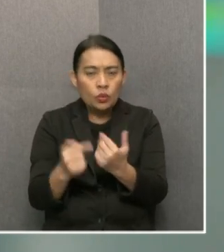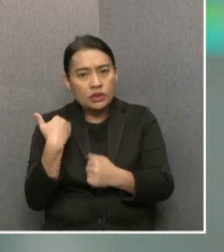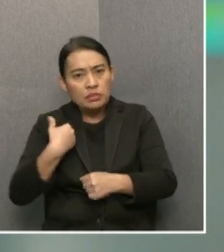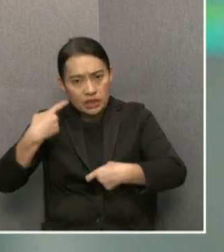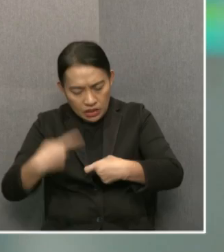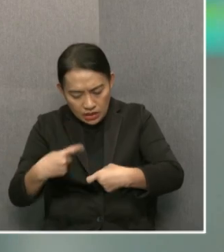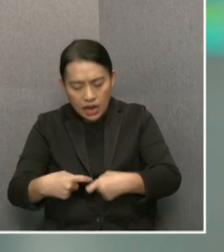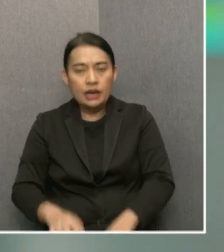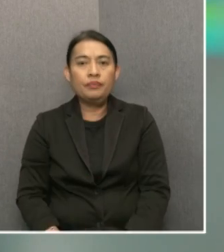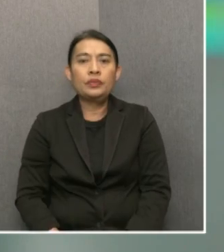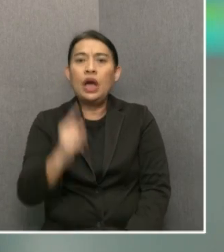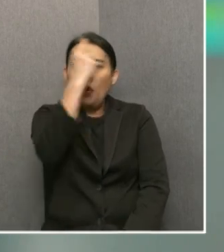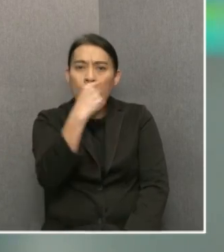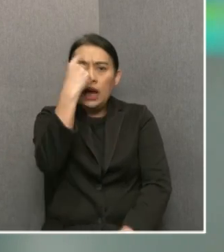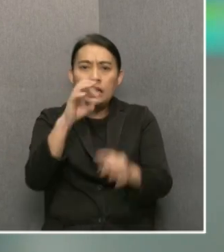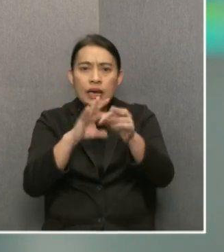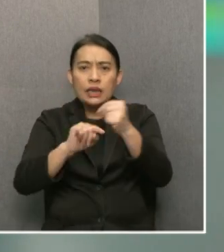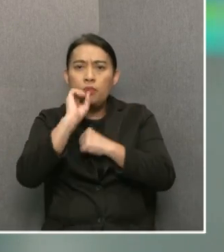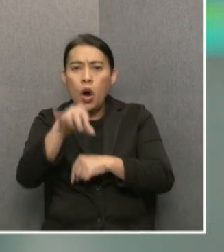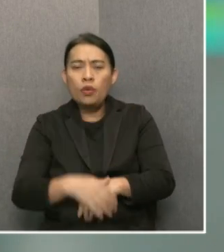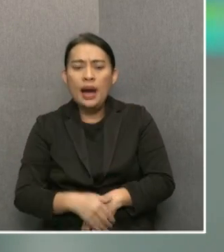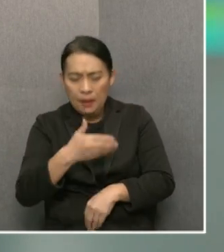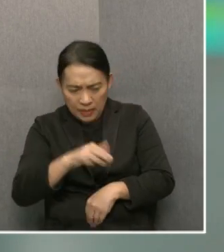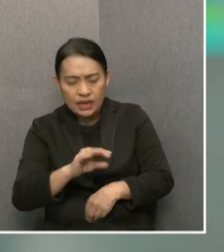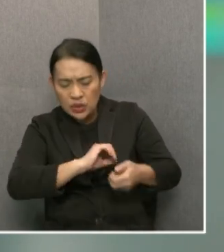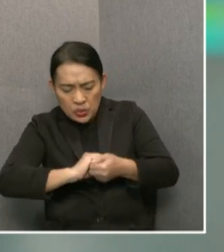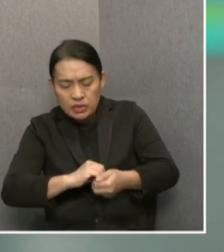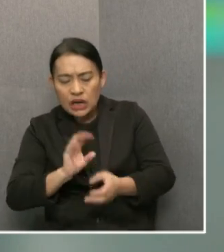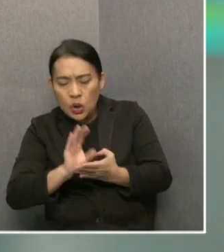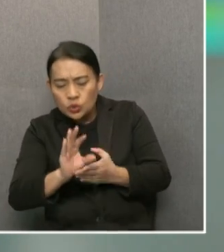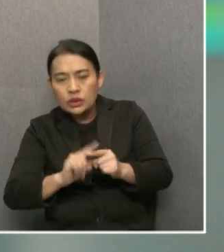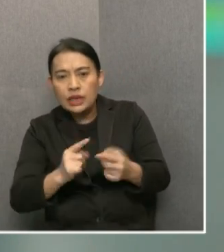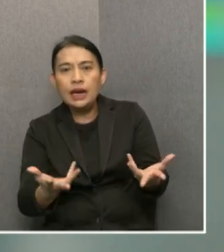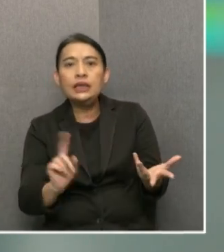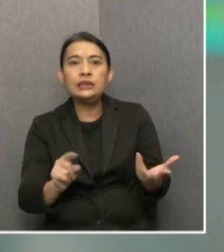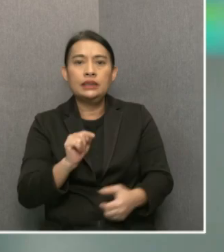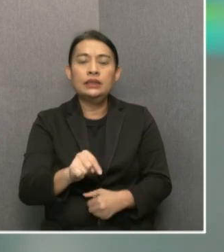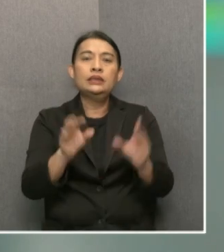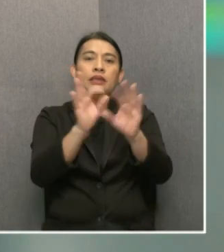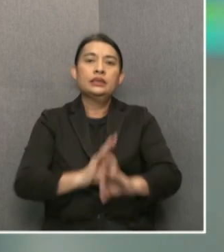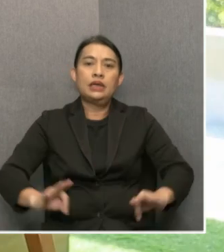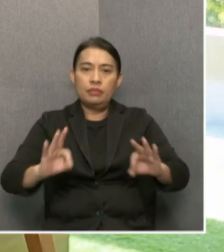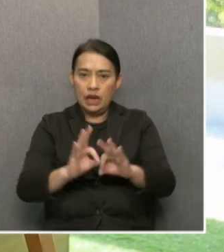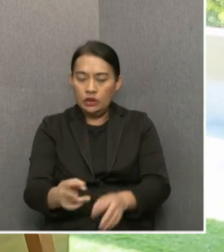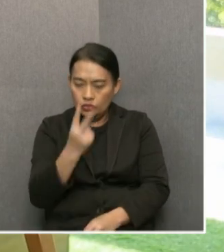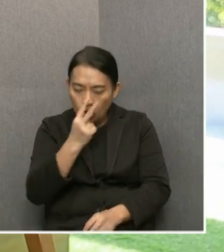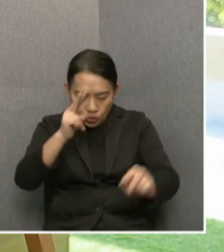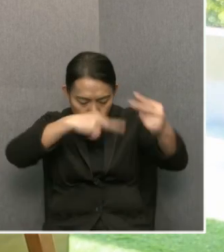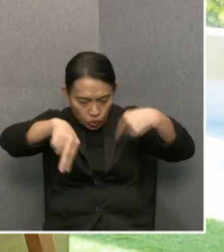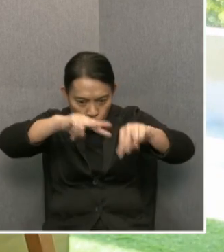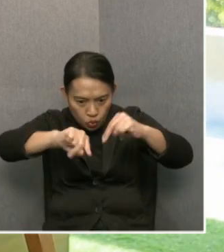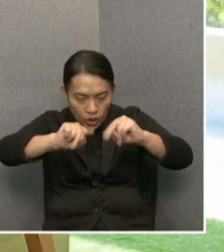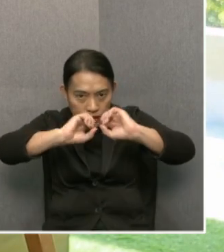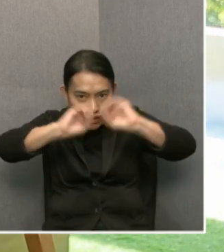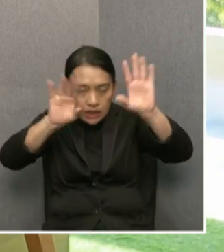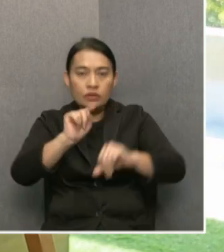ลาที่เราถูกชักชวนให้มีการลงทุนไม่ว่าจะในรูปแบบไหนก็ตามเนี่ยสิ่งที่เราต้องทำก็คือเราต้องควรจะต้องตรวจสอบลักษณะบางอย่างซึ่ง